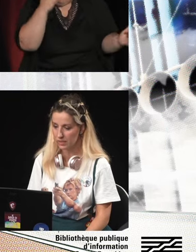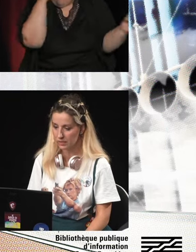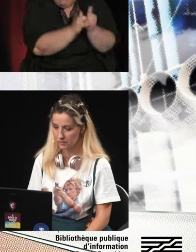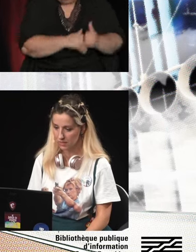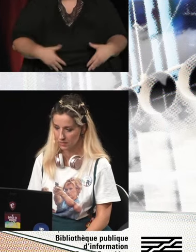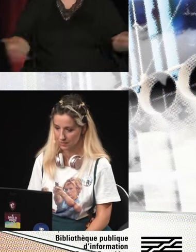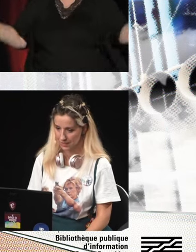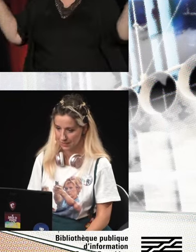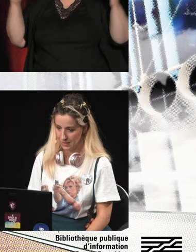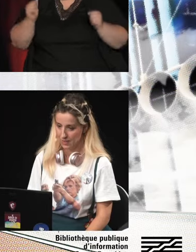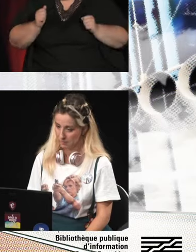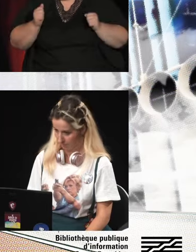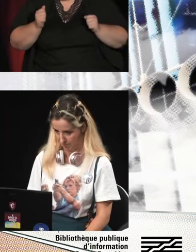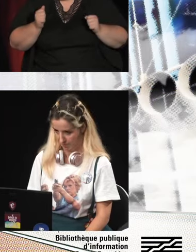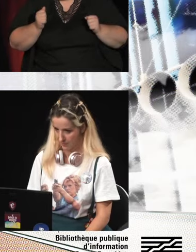oui !